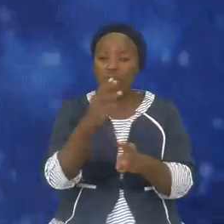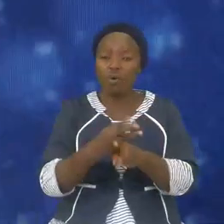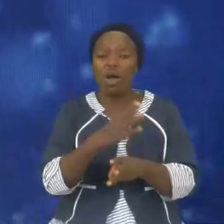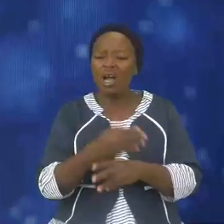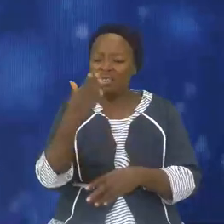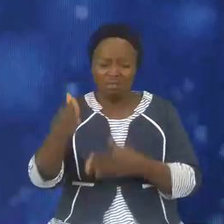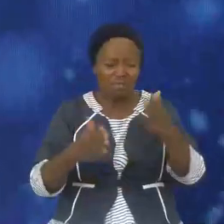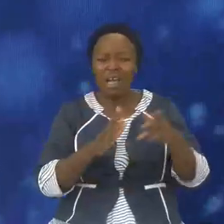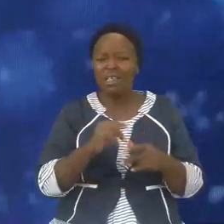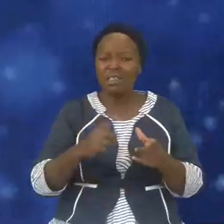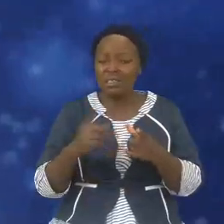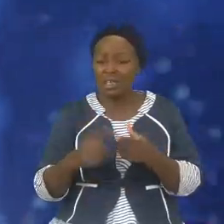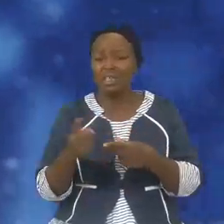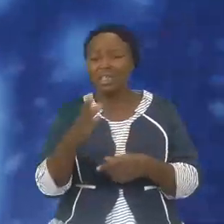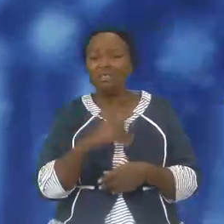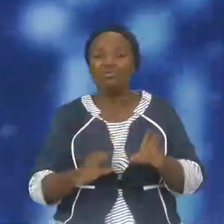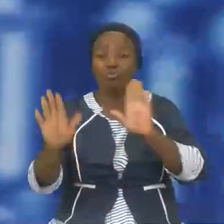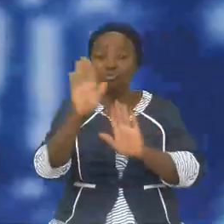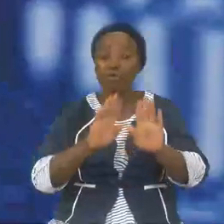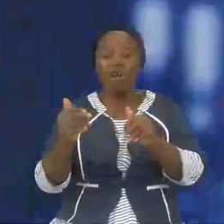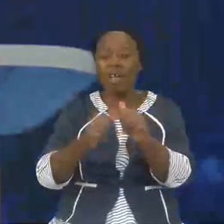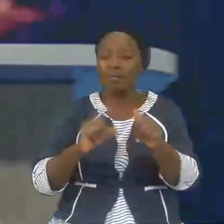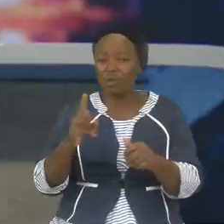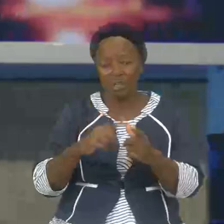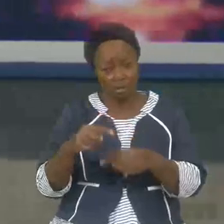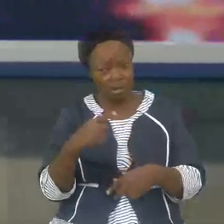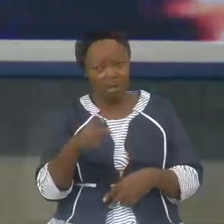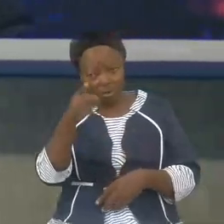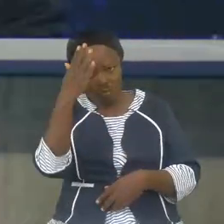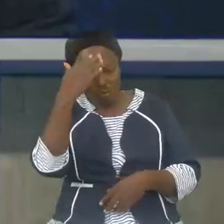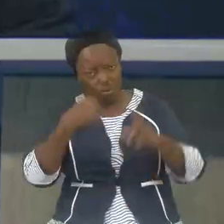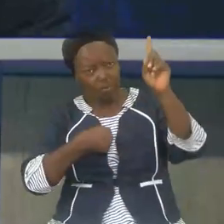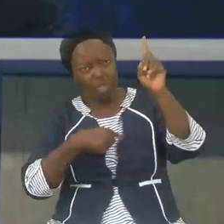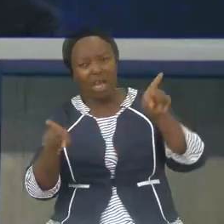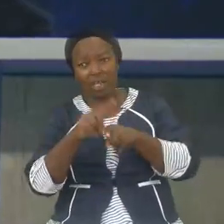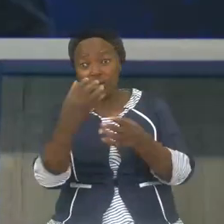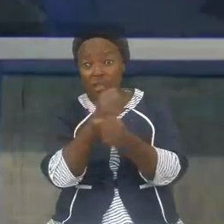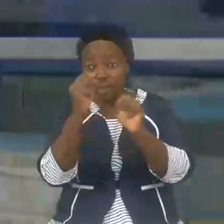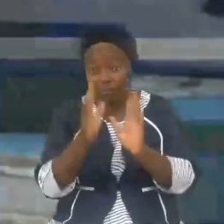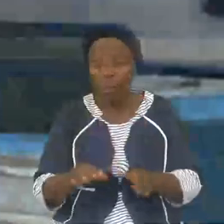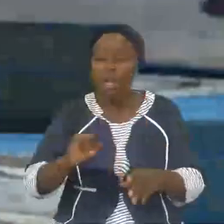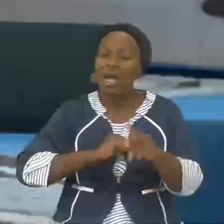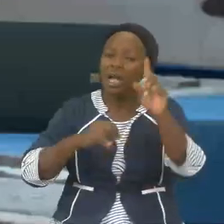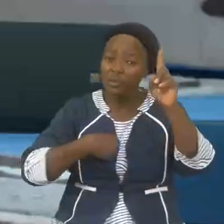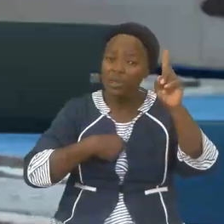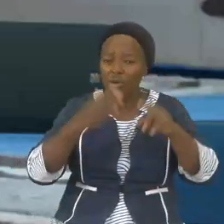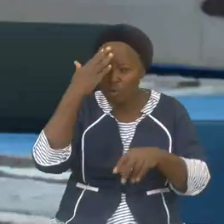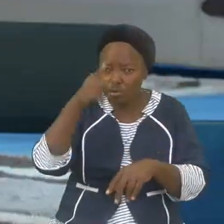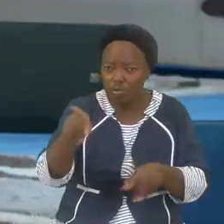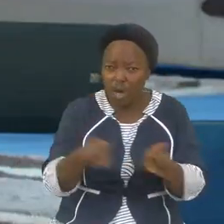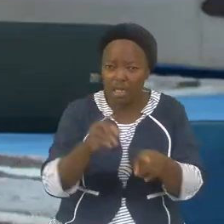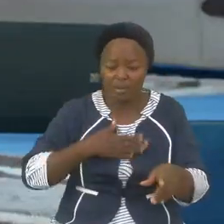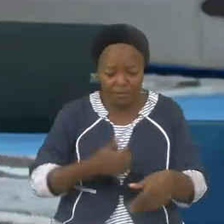monde mugit. Il y a des problèmes partout. Mais dit, vous me connaissez comme votre sauveur. Je te connais